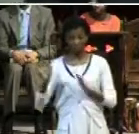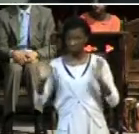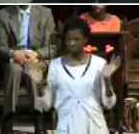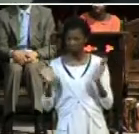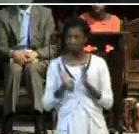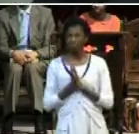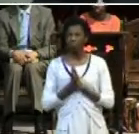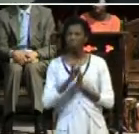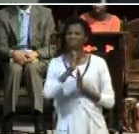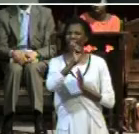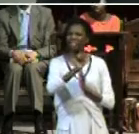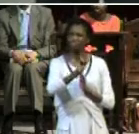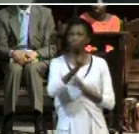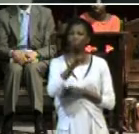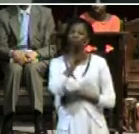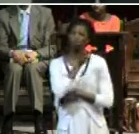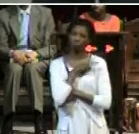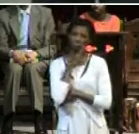Simon, pharisien,